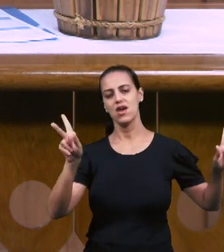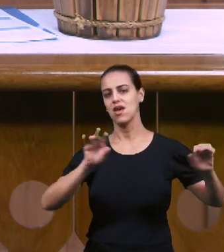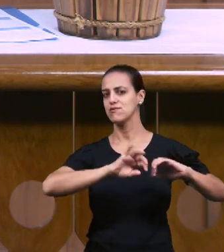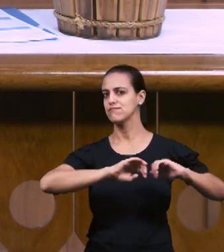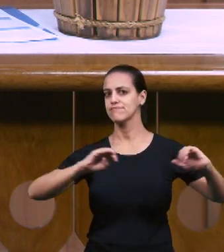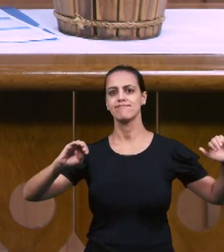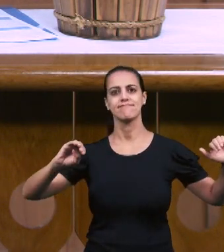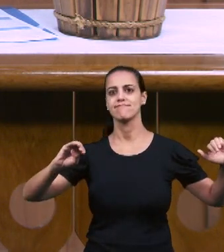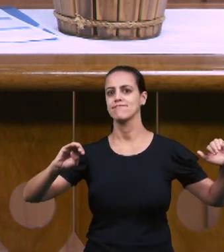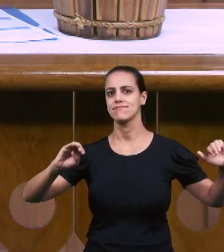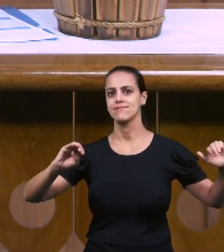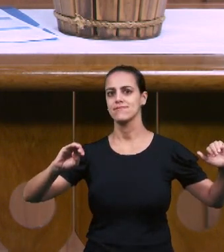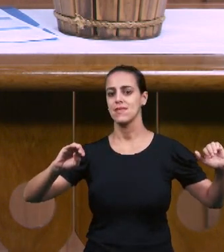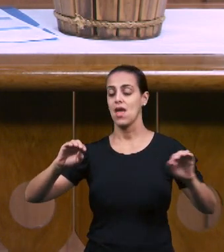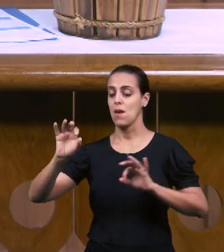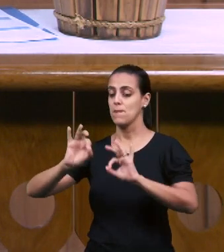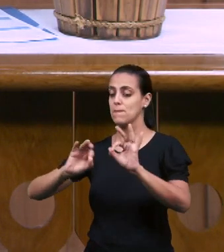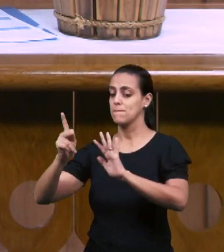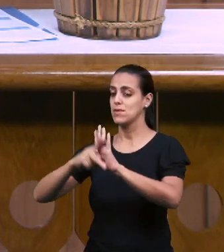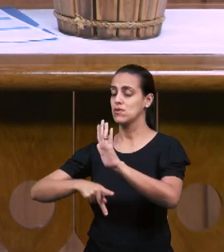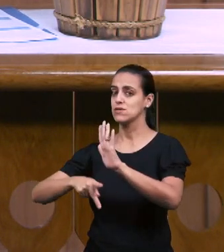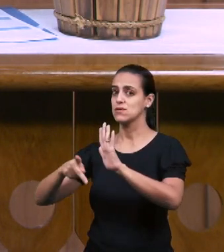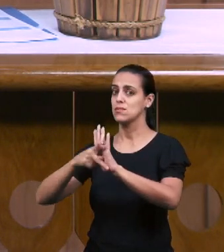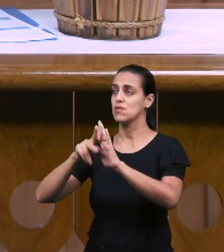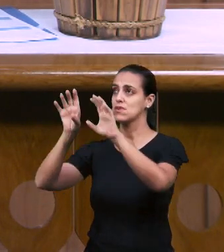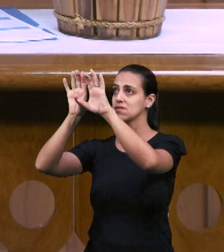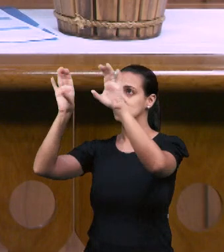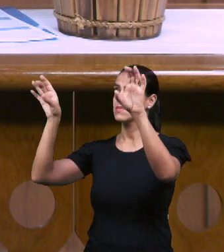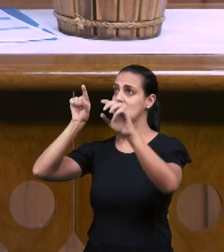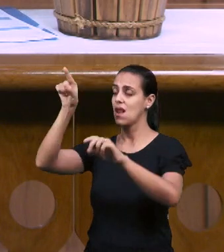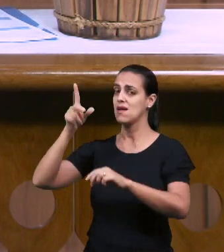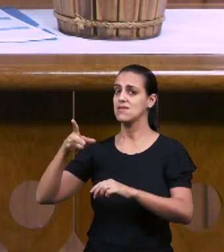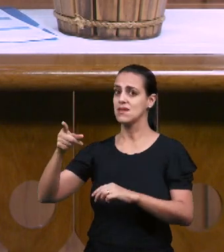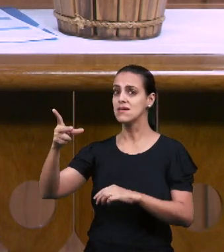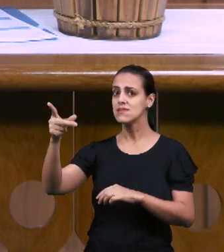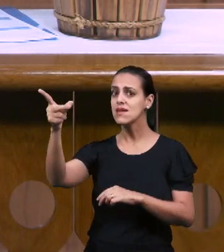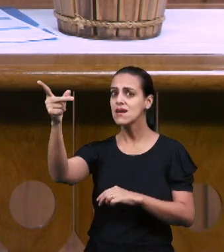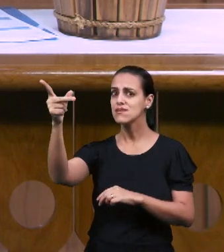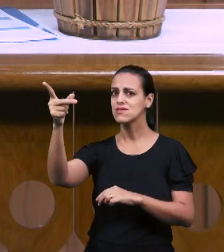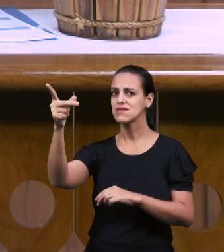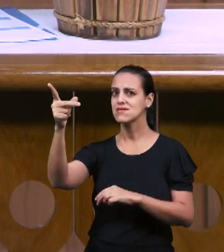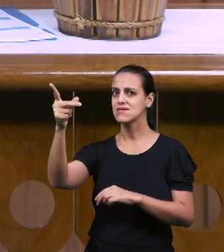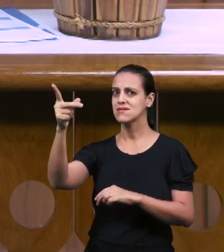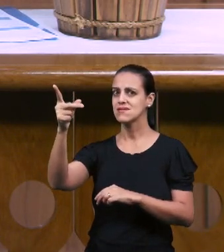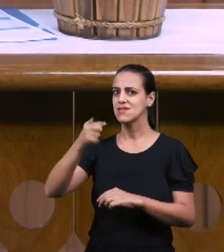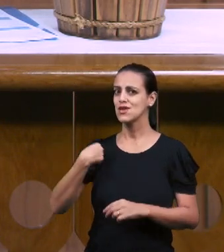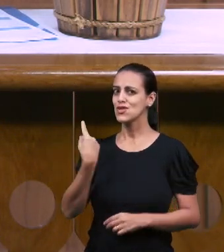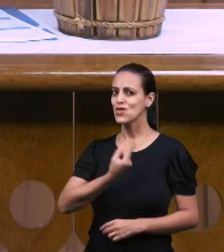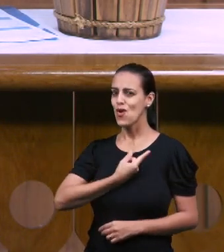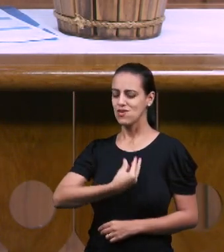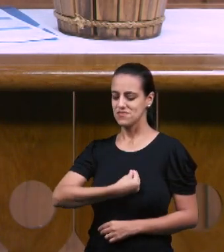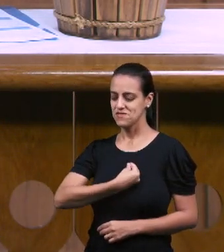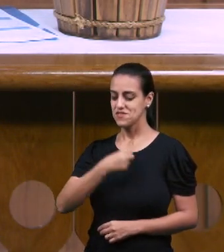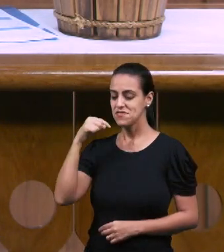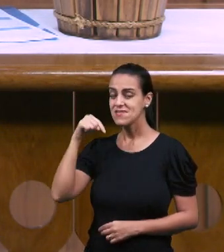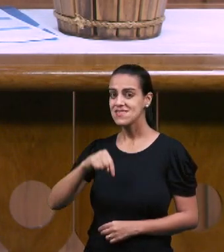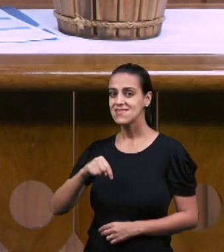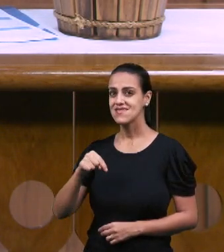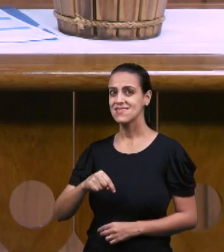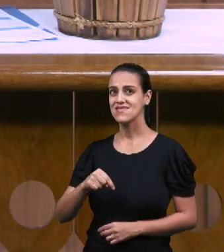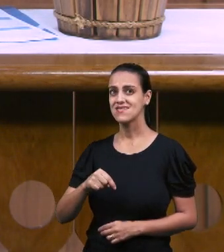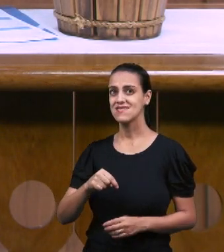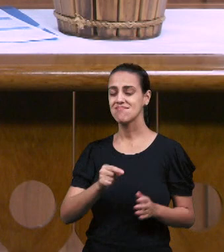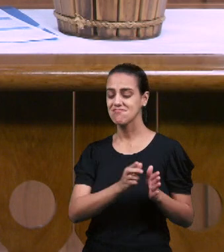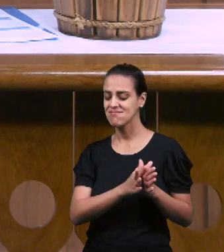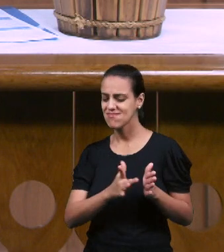de l'éternité que l'homme, ici, il vit, il expérimente du premier